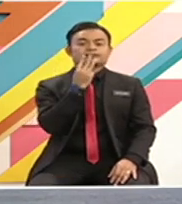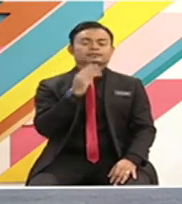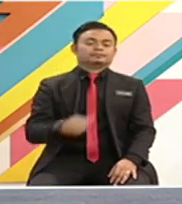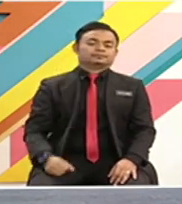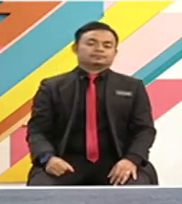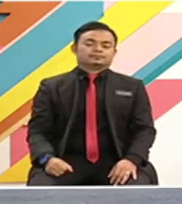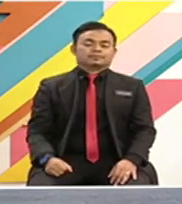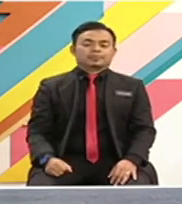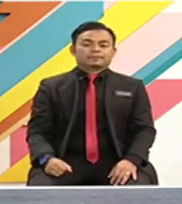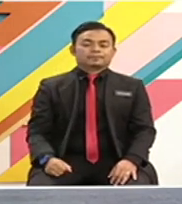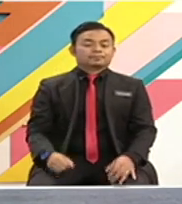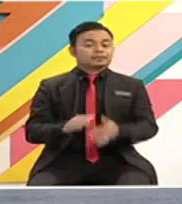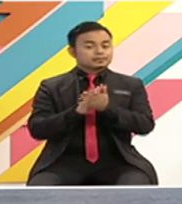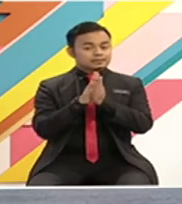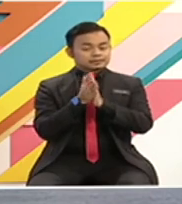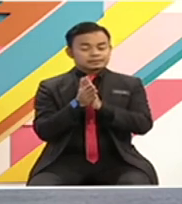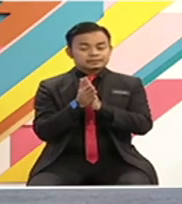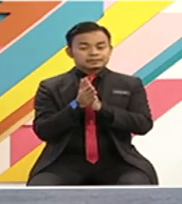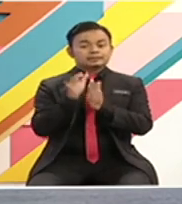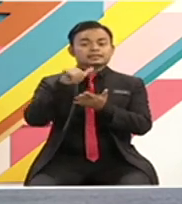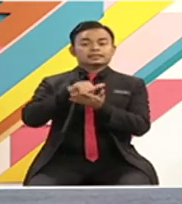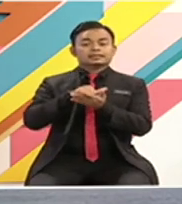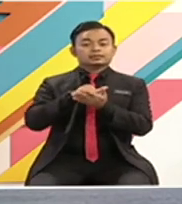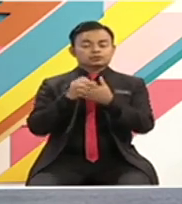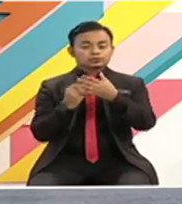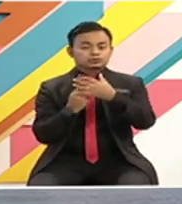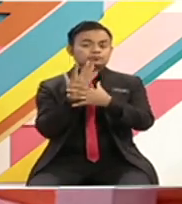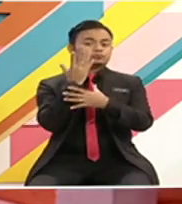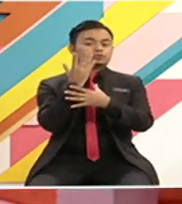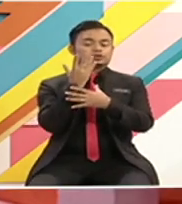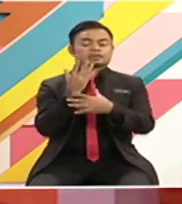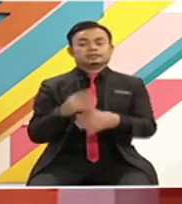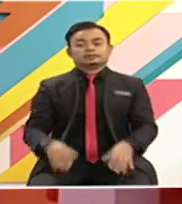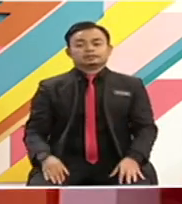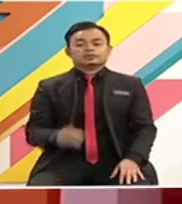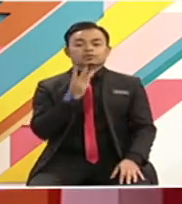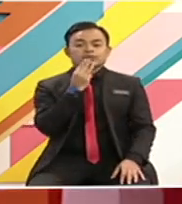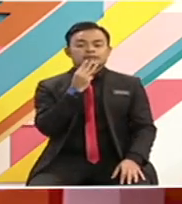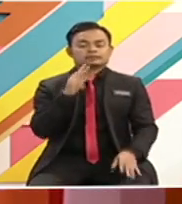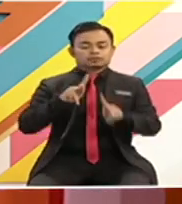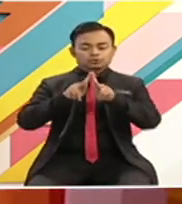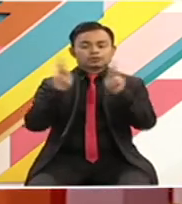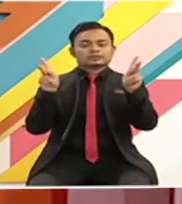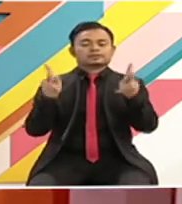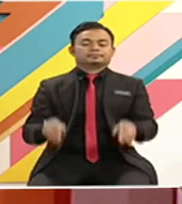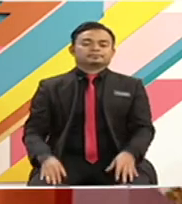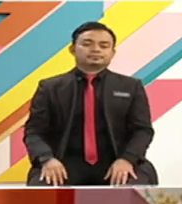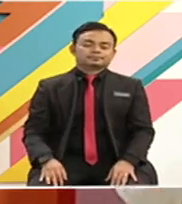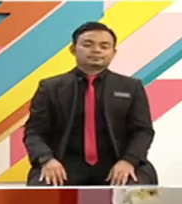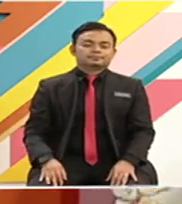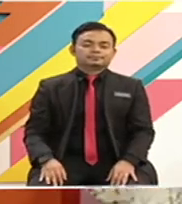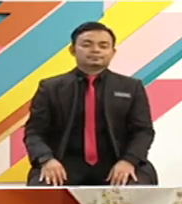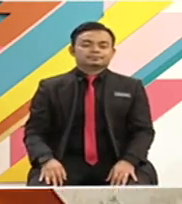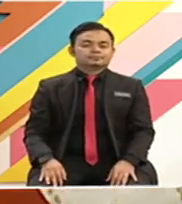orange warna merah lebih menimbulkan account loads itu atau utamanya kontrol Mela euy hehe Jadi